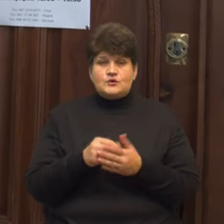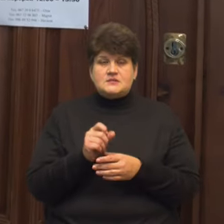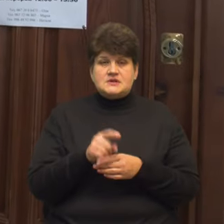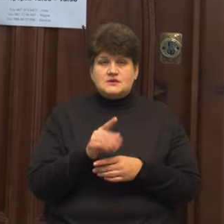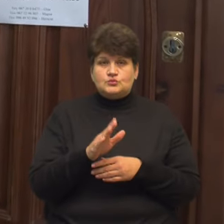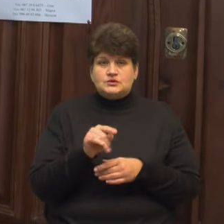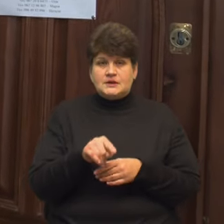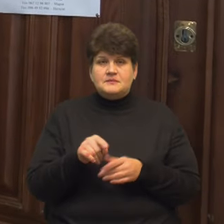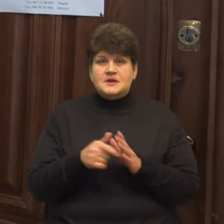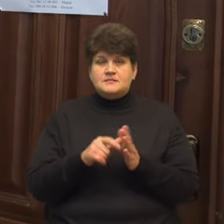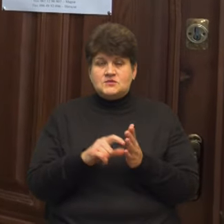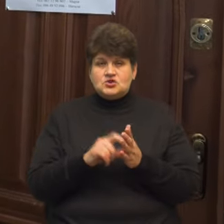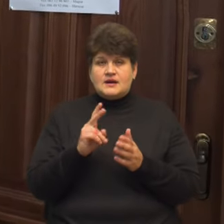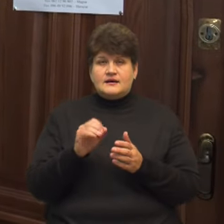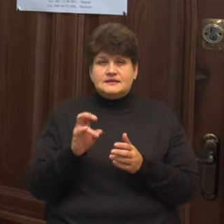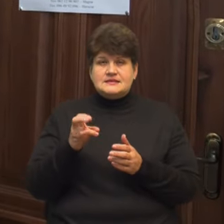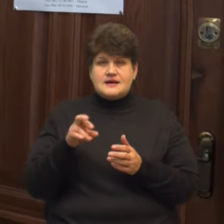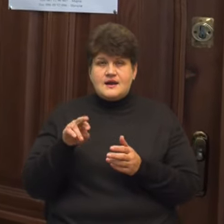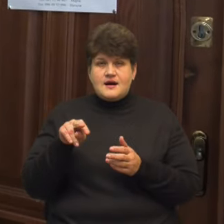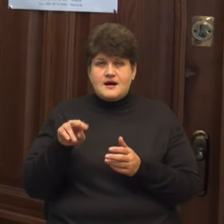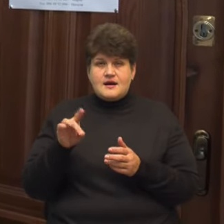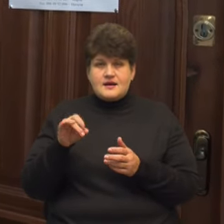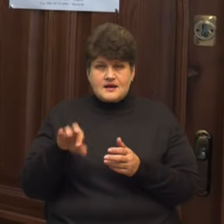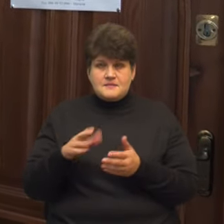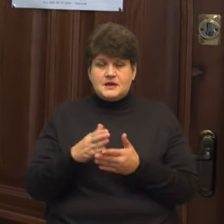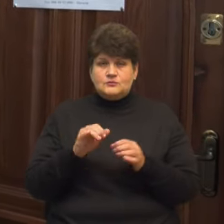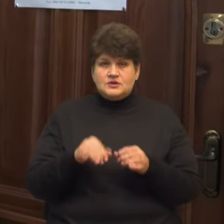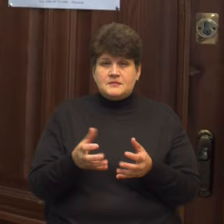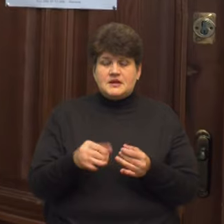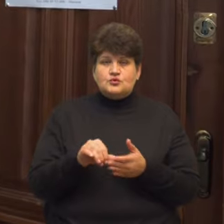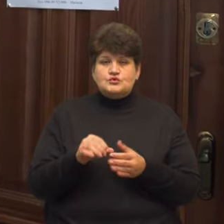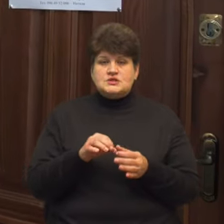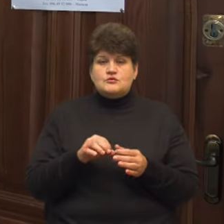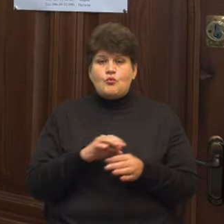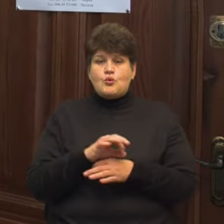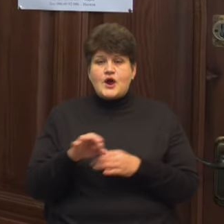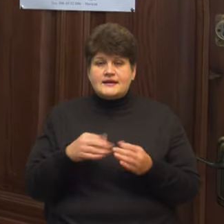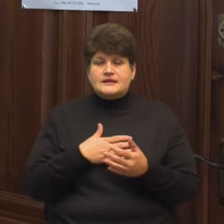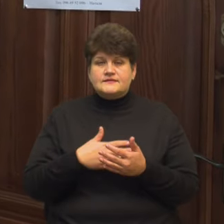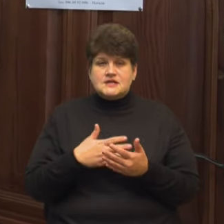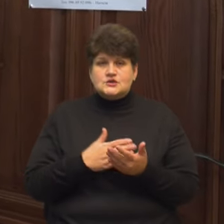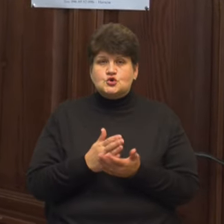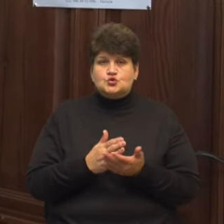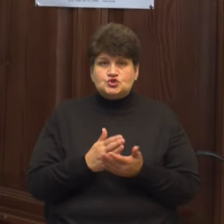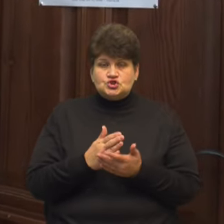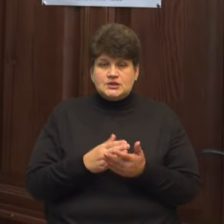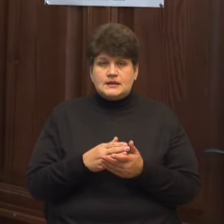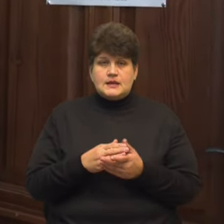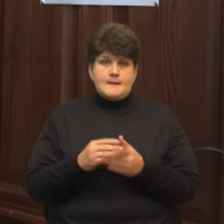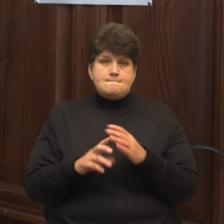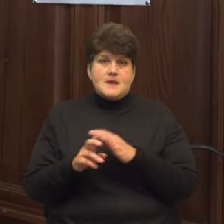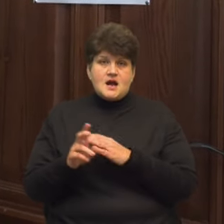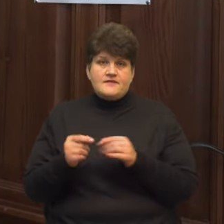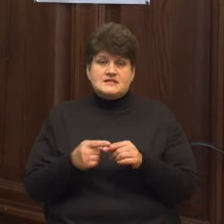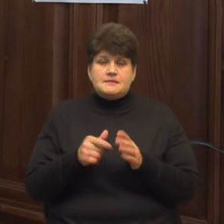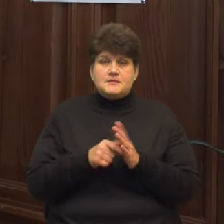нас було таке приміщення канцелярії але оскільки мали ми таку нагоду взяти участь в тому проекті активізація соціального служіння на парафії ми це приміщення